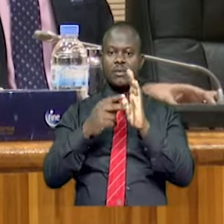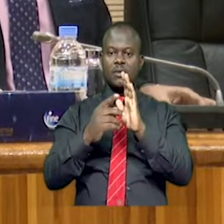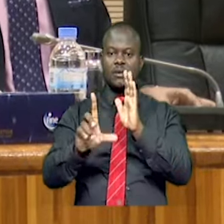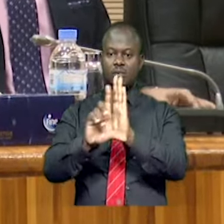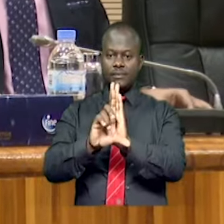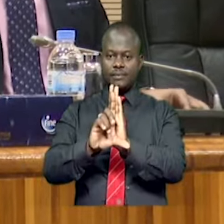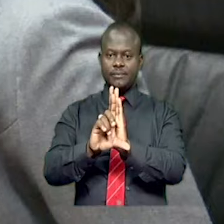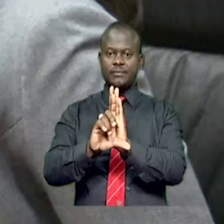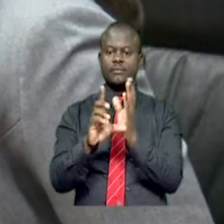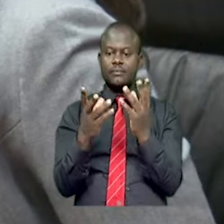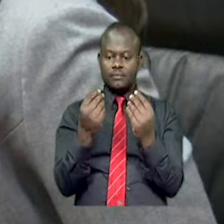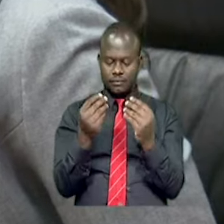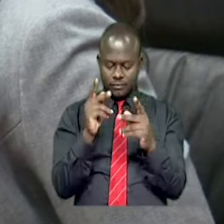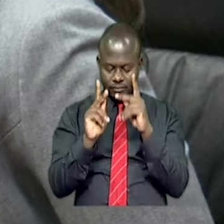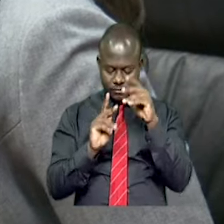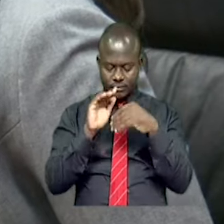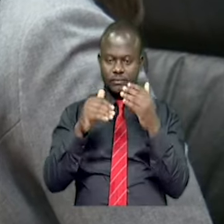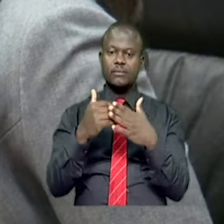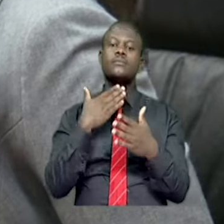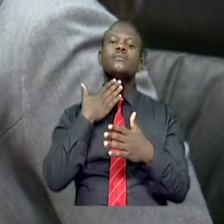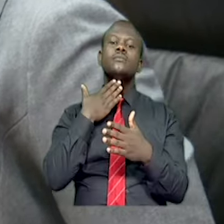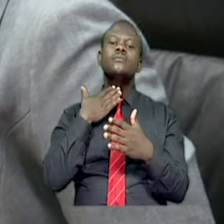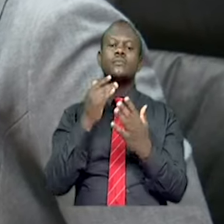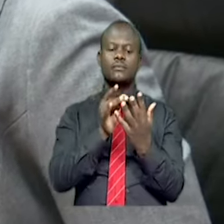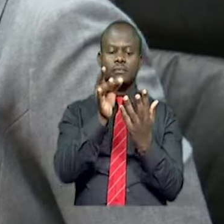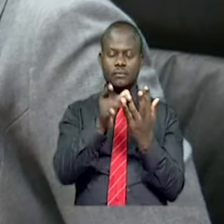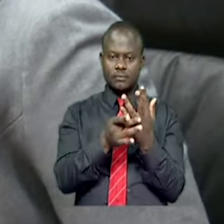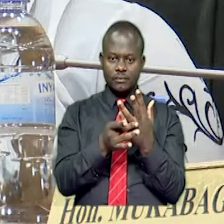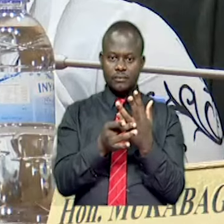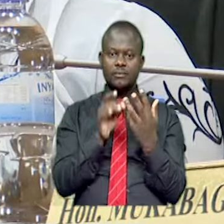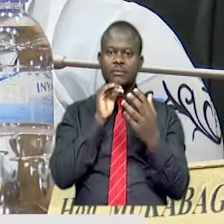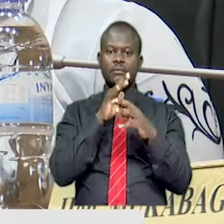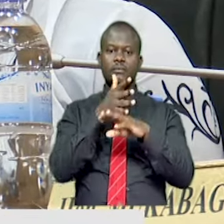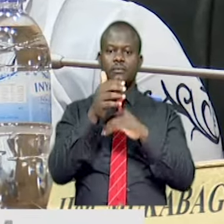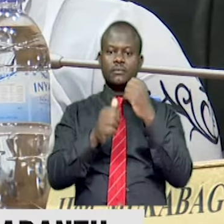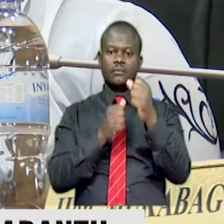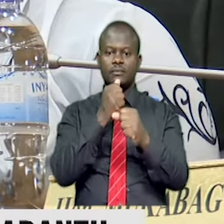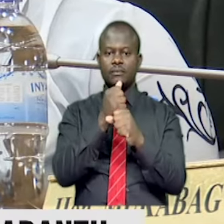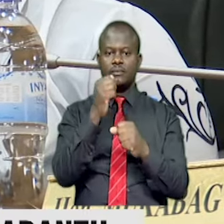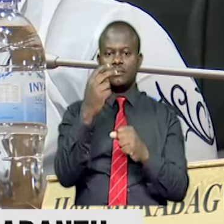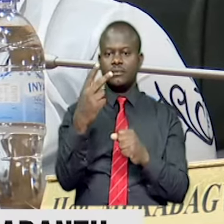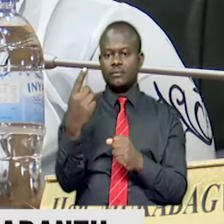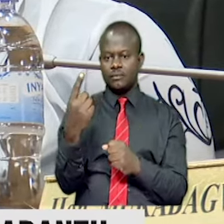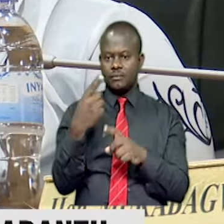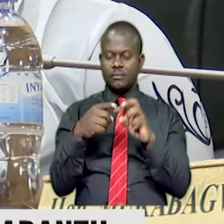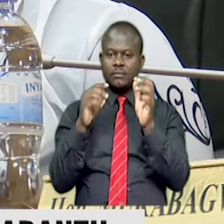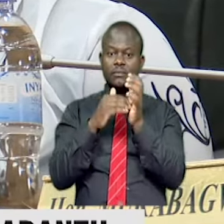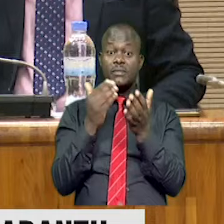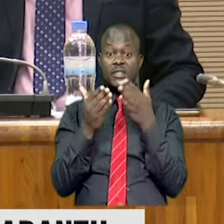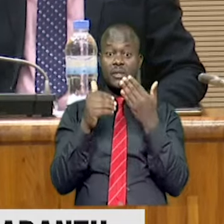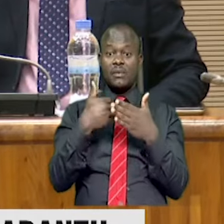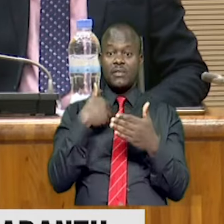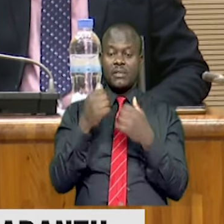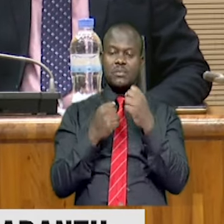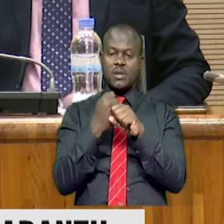w'itegeko ryorohereza abashaka gushyingirwa batarengeje imyaka 21 ariko nibura bafite